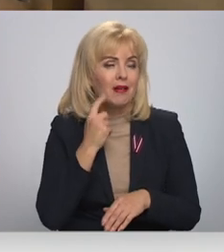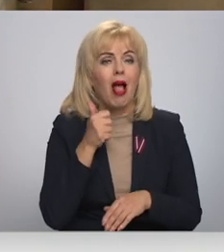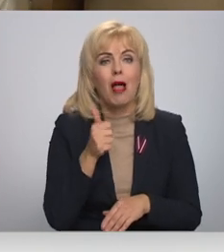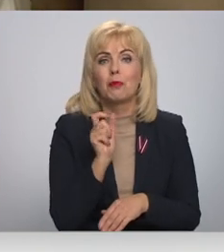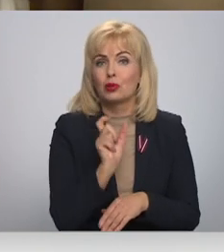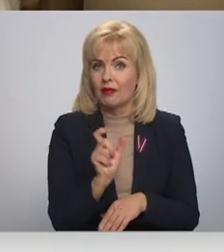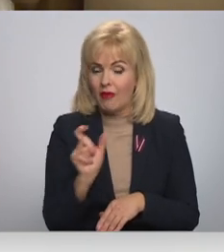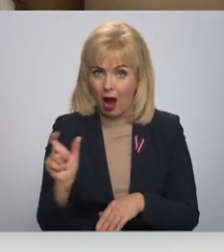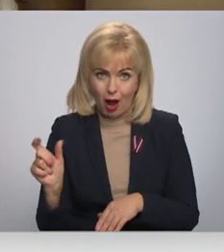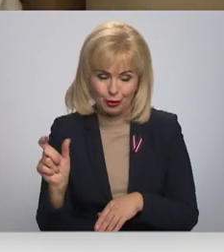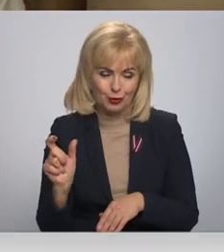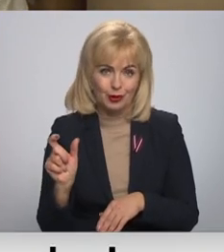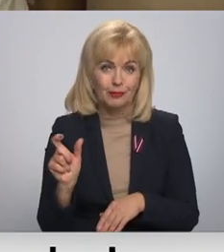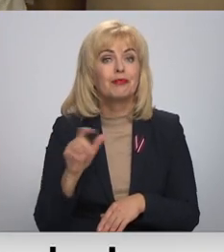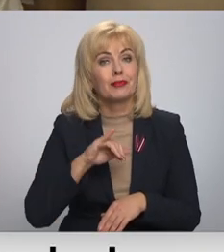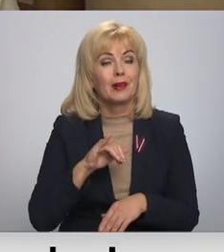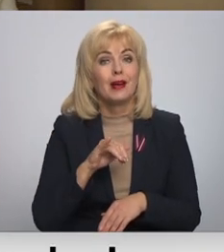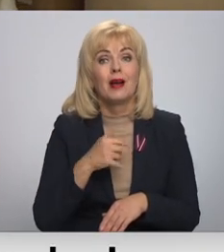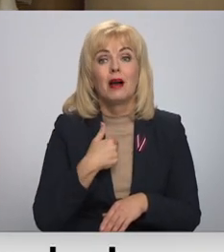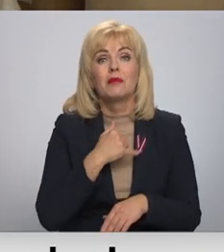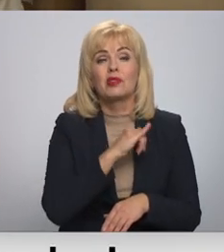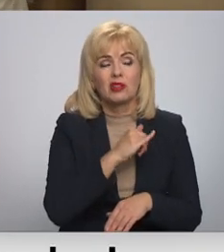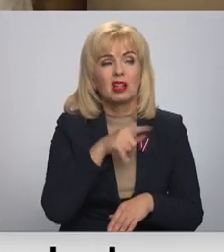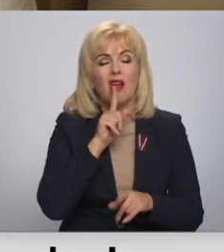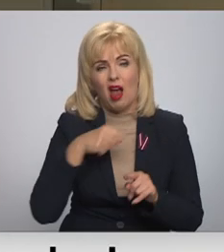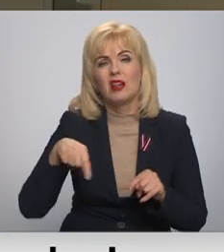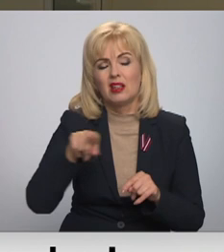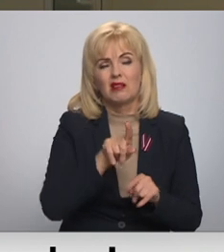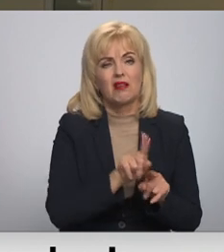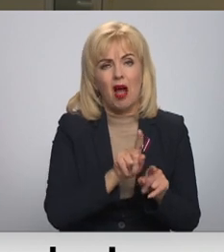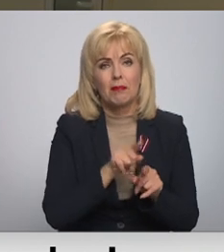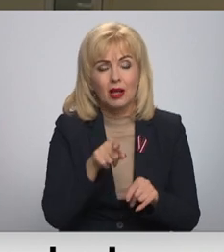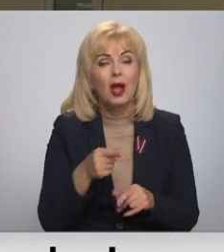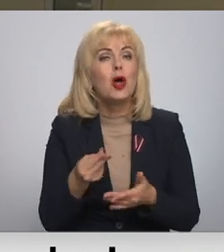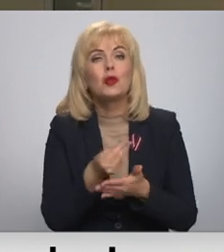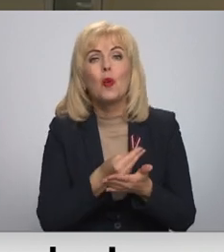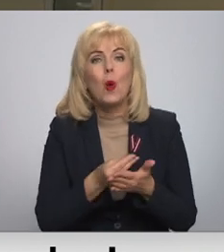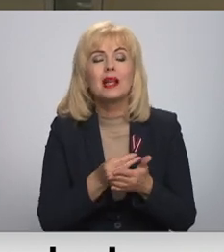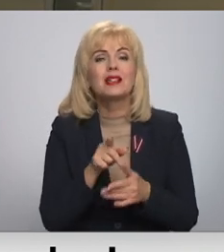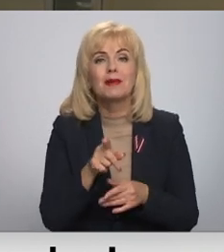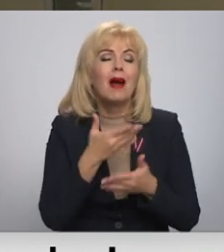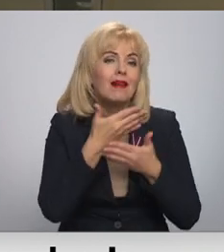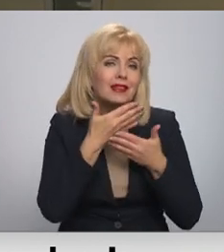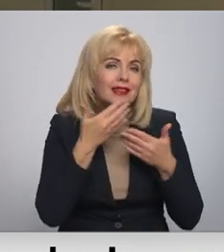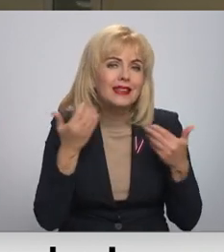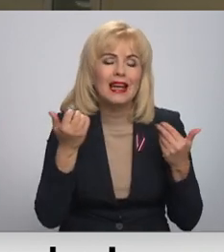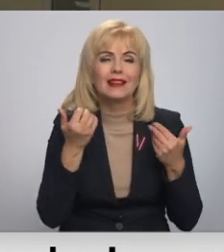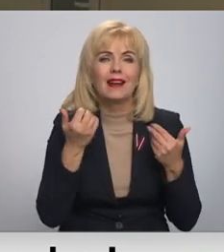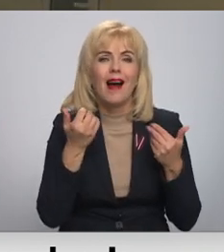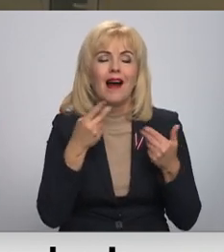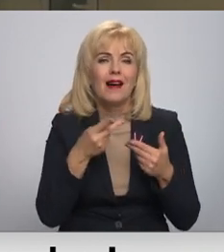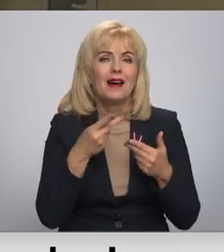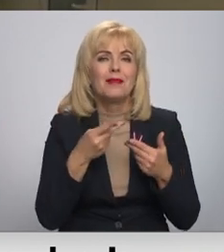vārdus. Jā, jo sliktā mums tāpat ir apkārt daudz. Un ko nozīmē tāda silta,